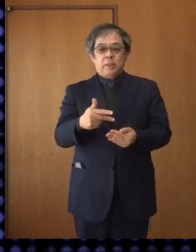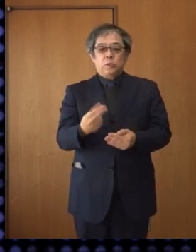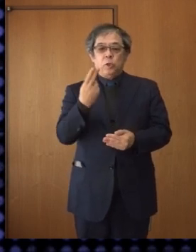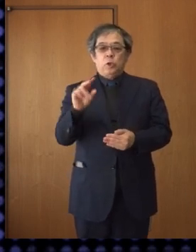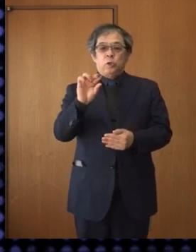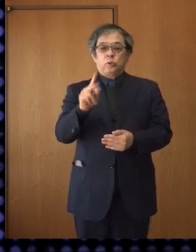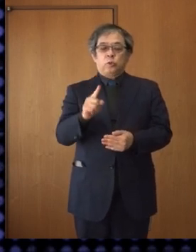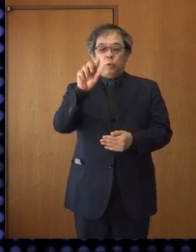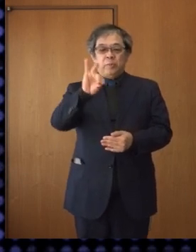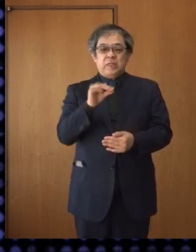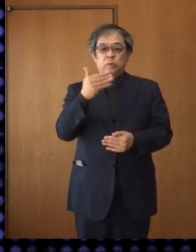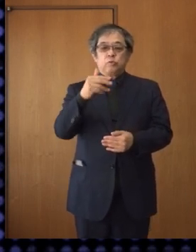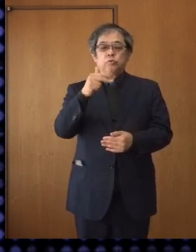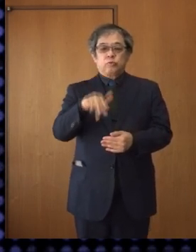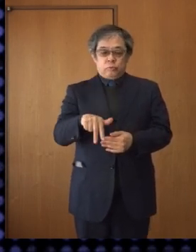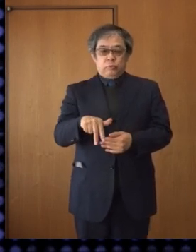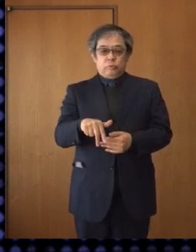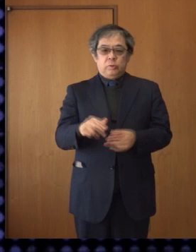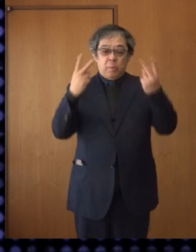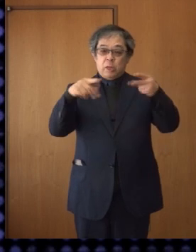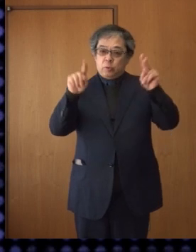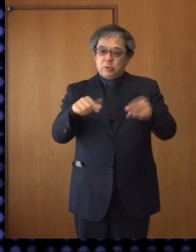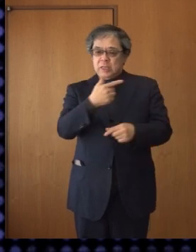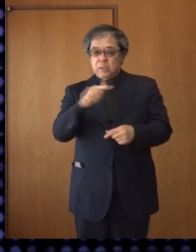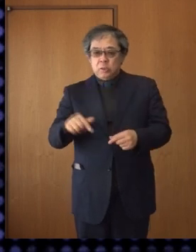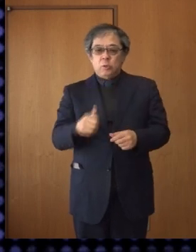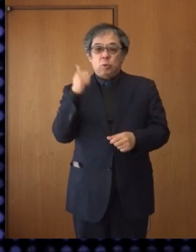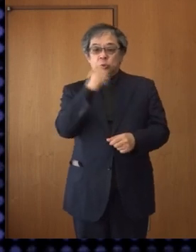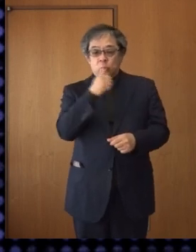介し、時系列的に振り返ってみましょう。